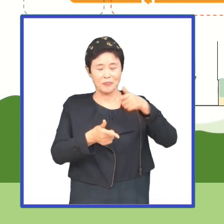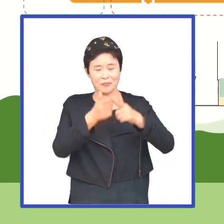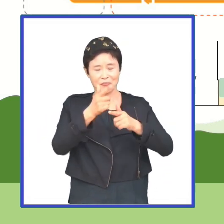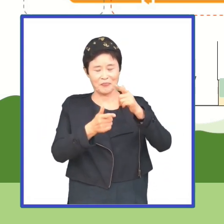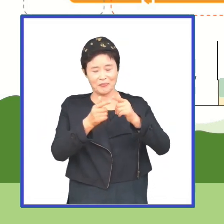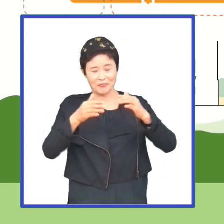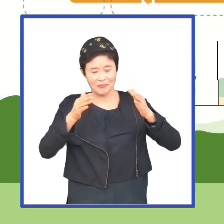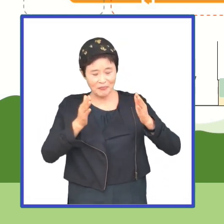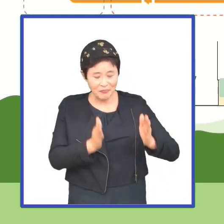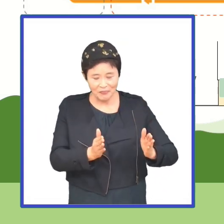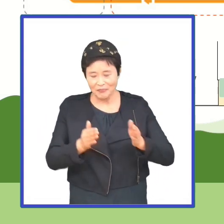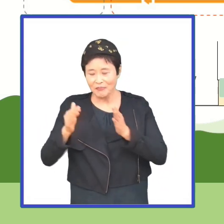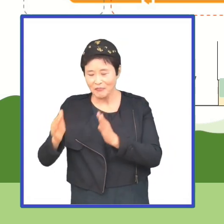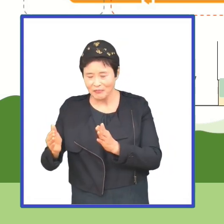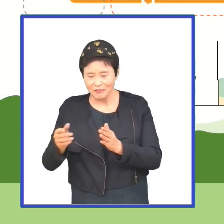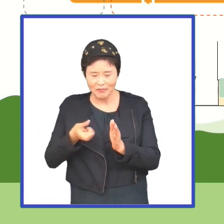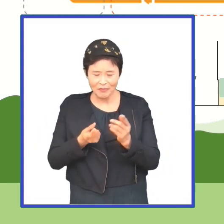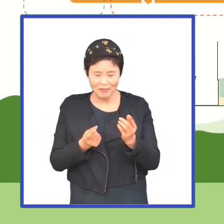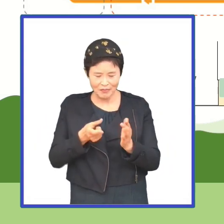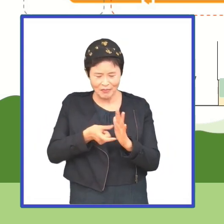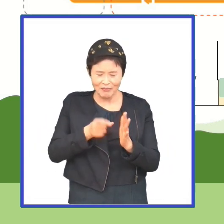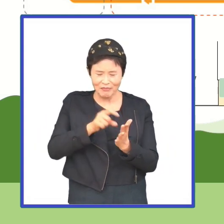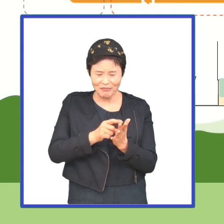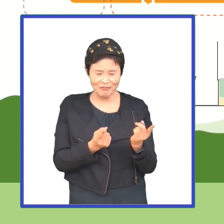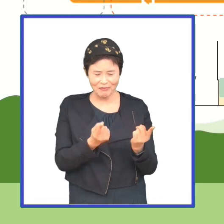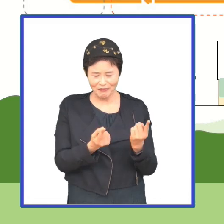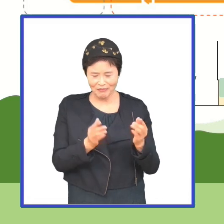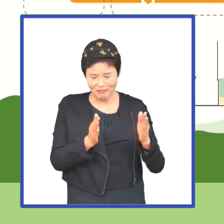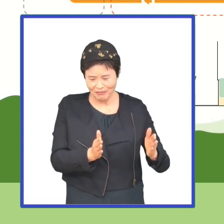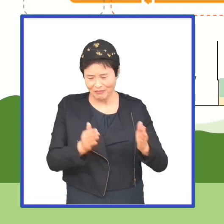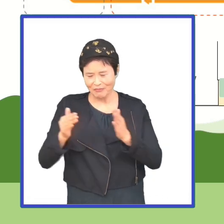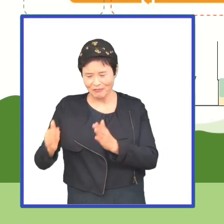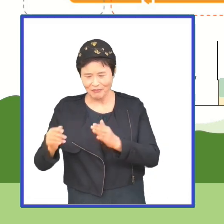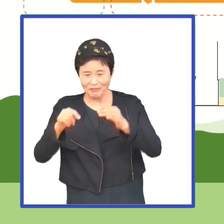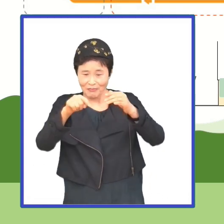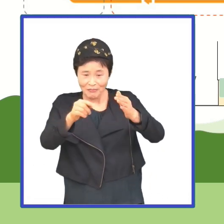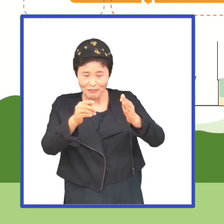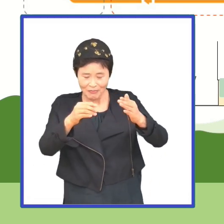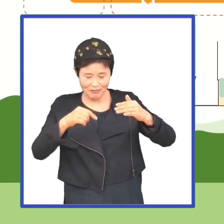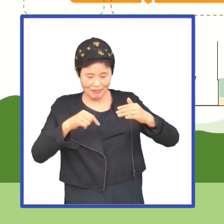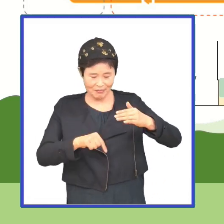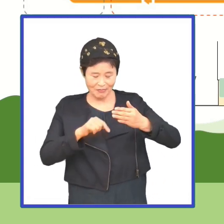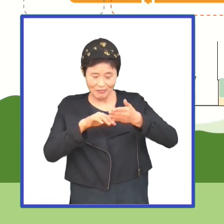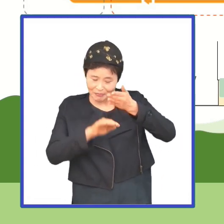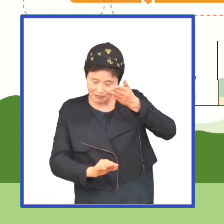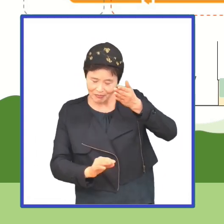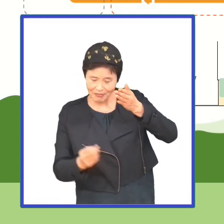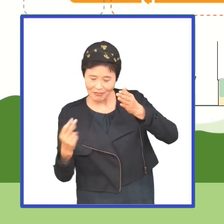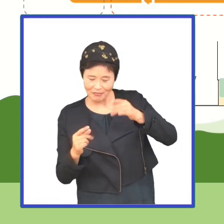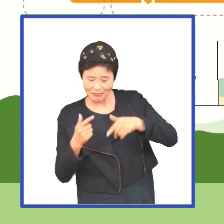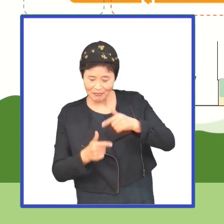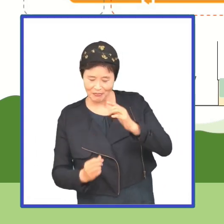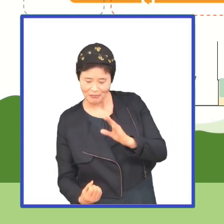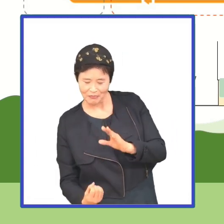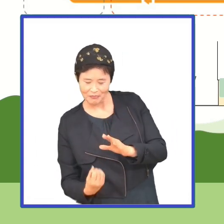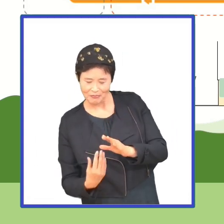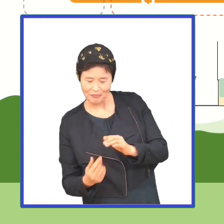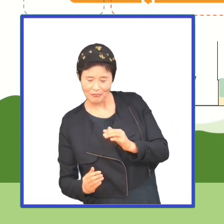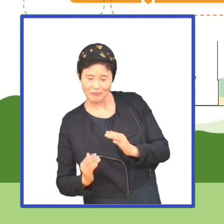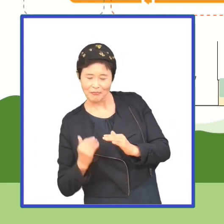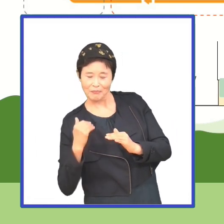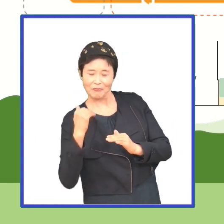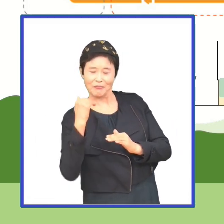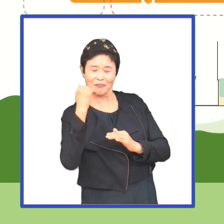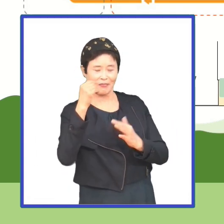나무 사이에 적절한 간격을 유지해주고 그 밑에 어린 나무들이 다시 성장할 수 있도록 하기 위해서